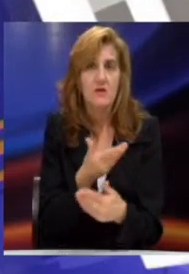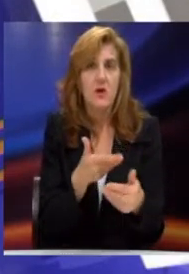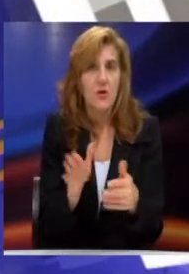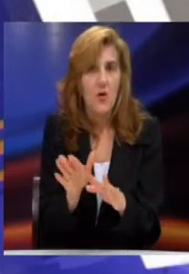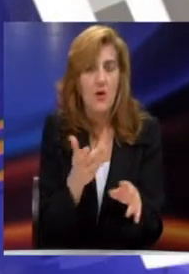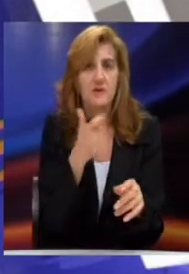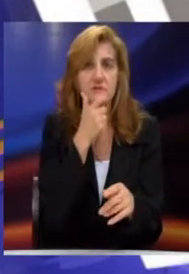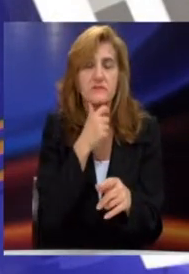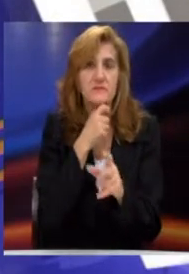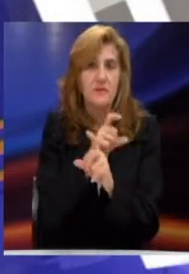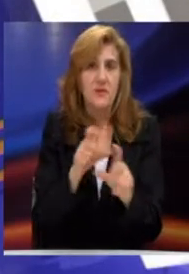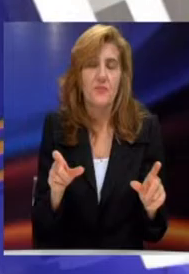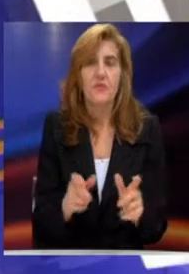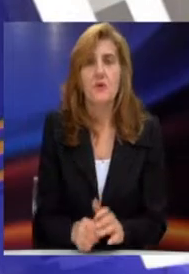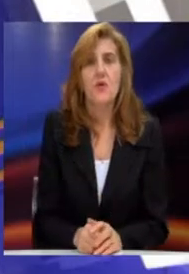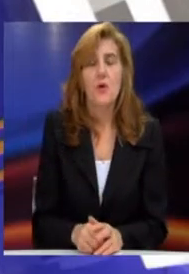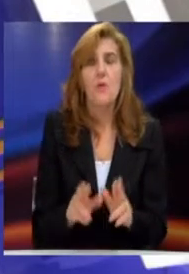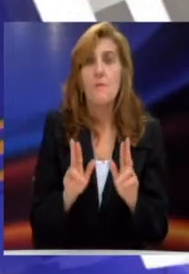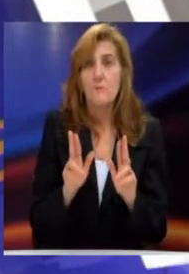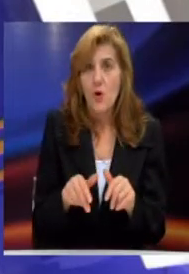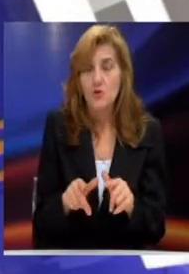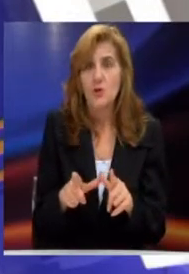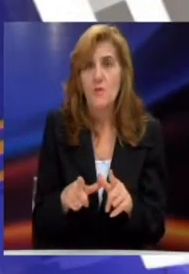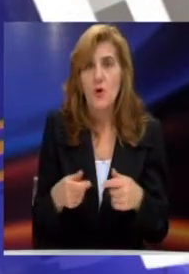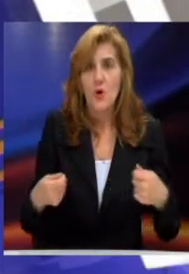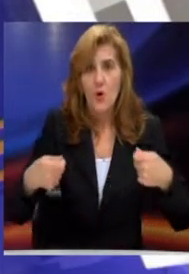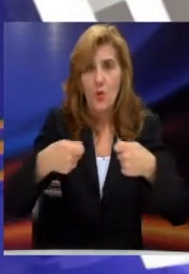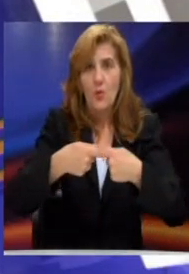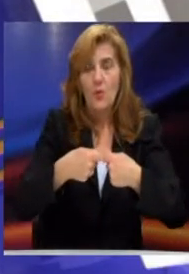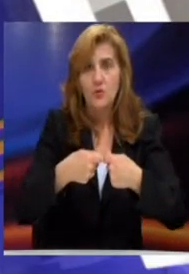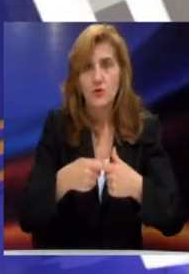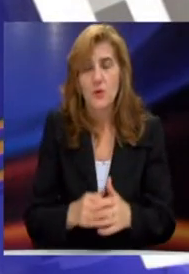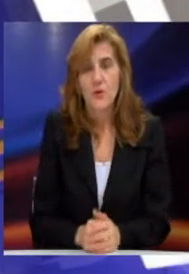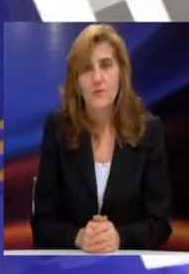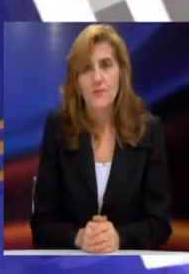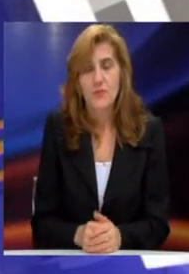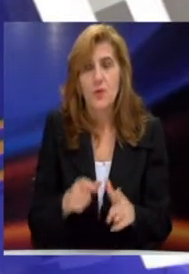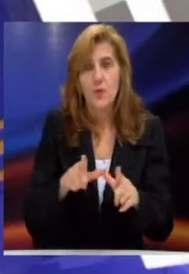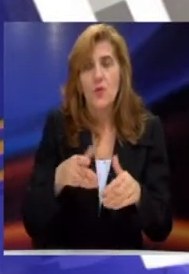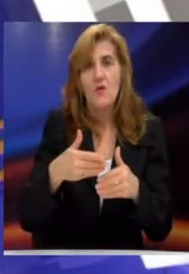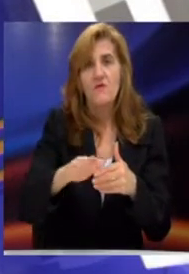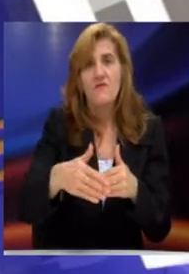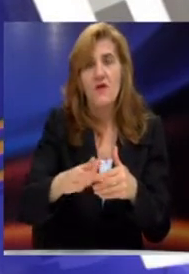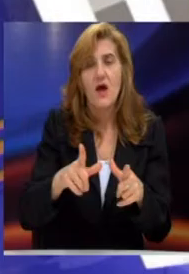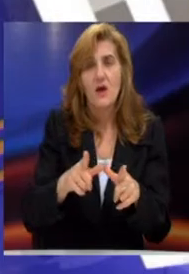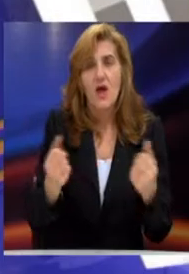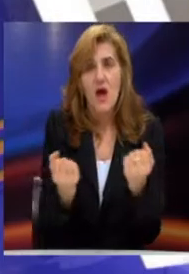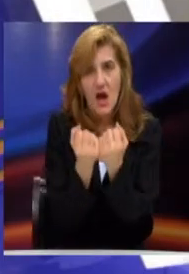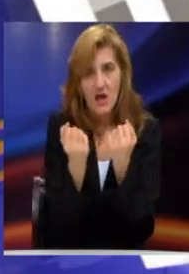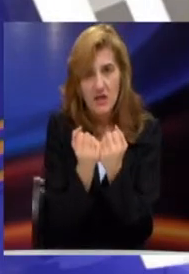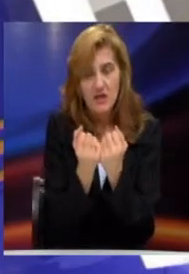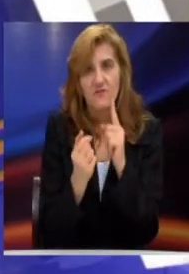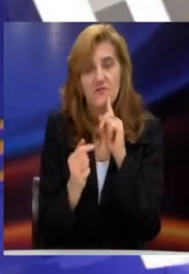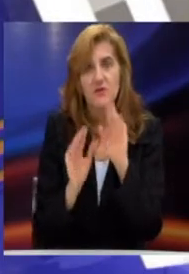kolevci, gerontološkom centru, možemo da ih uključimo u van nastavnu aktivnost,